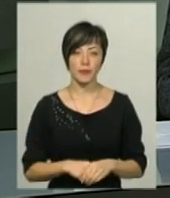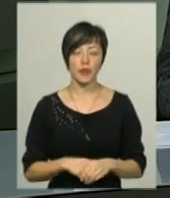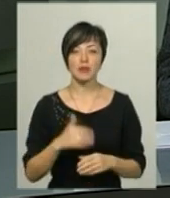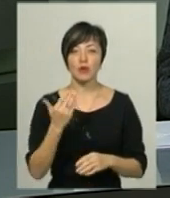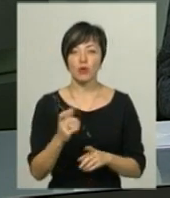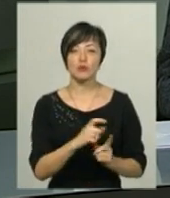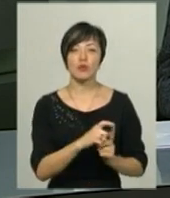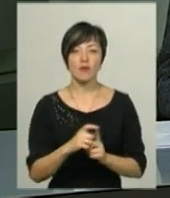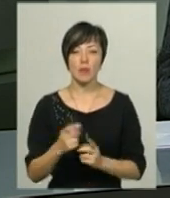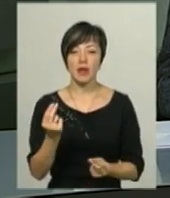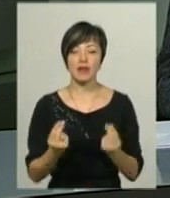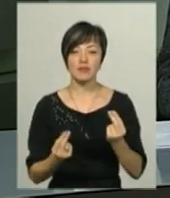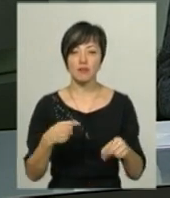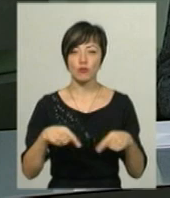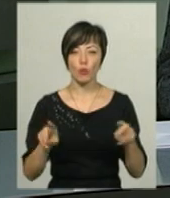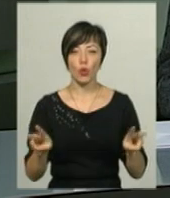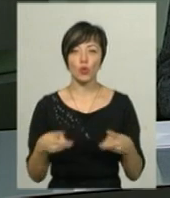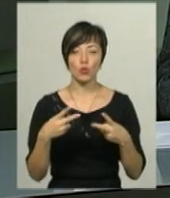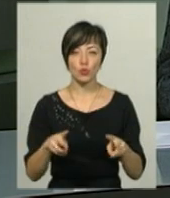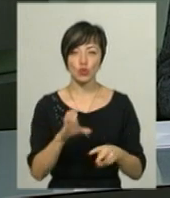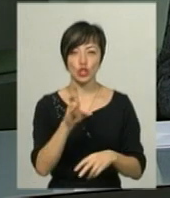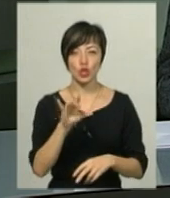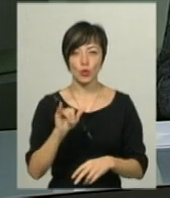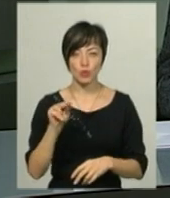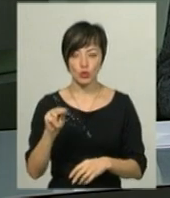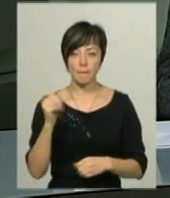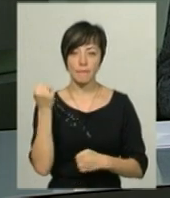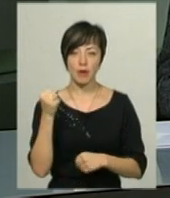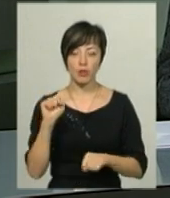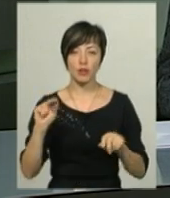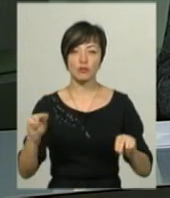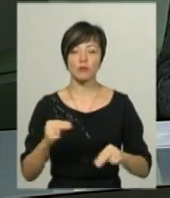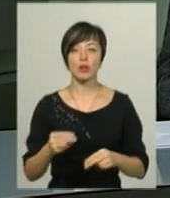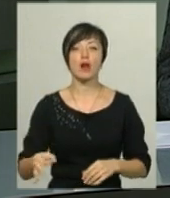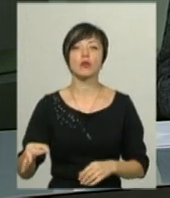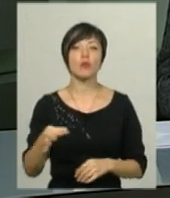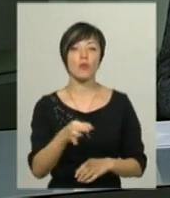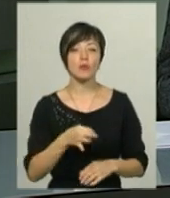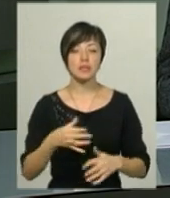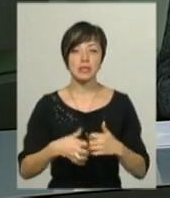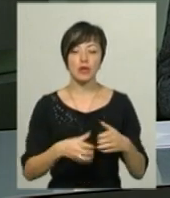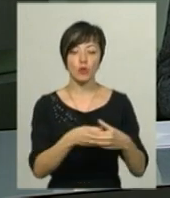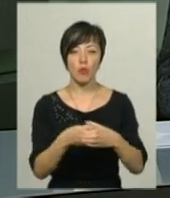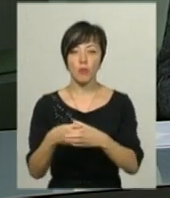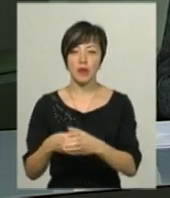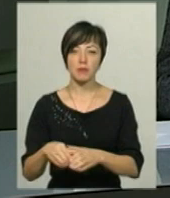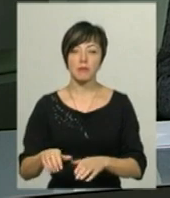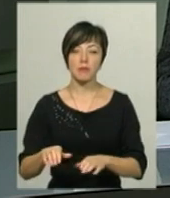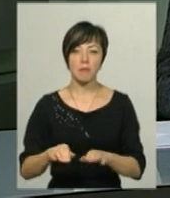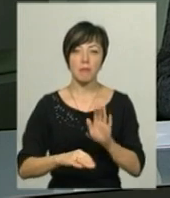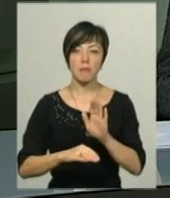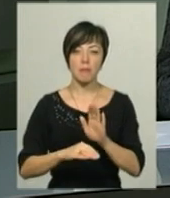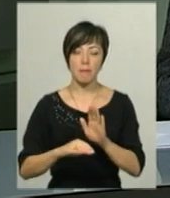За його словами, гравці футбольного клубу «Случ» цього року перемогли у чемпіонаті області серед команд прем'єр-ліги.